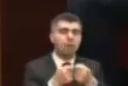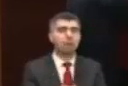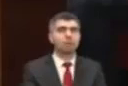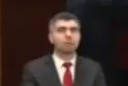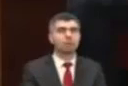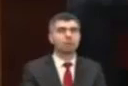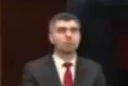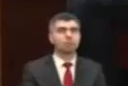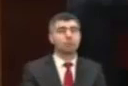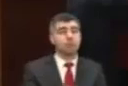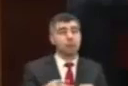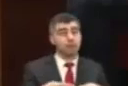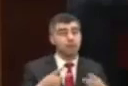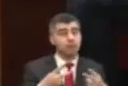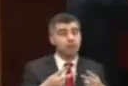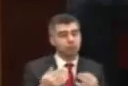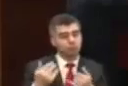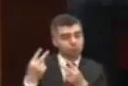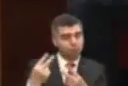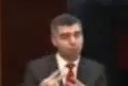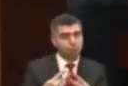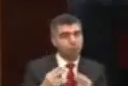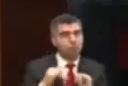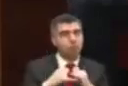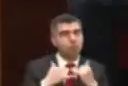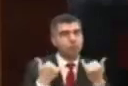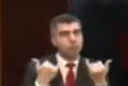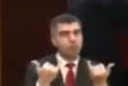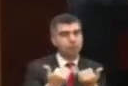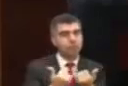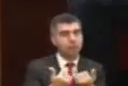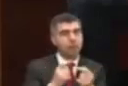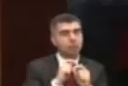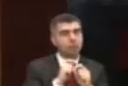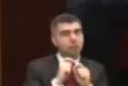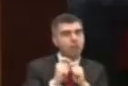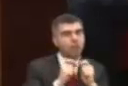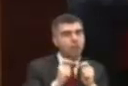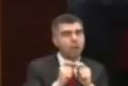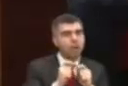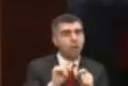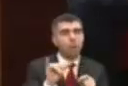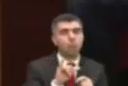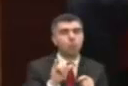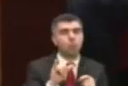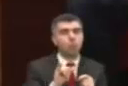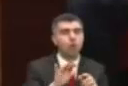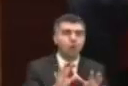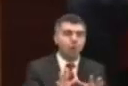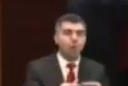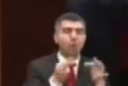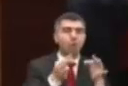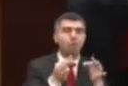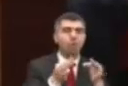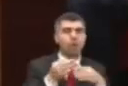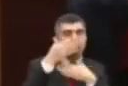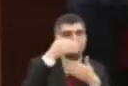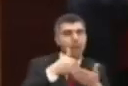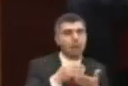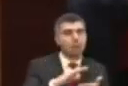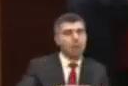ممكن نجيو نعرضوه لكم في اللجنه، هادشي نستشروا فيه ونشوفوا ما هي احسن حاجه للبلاد.